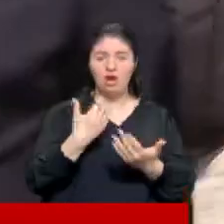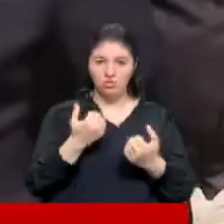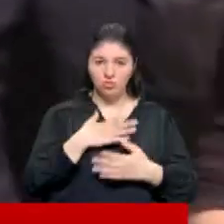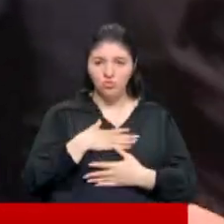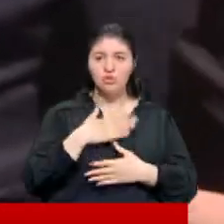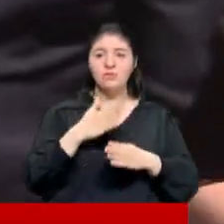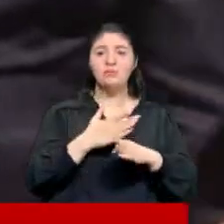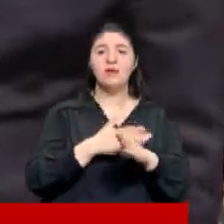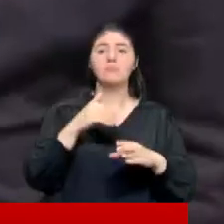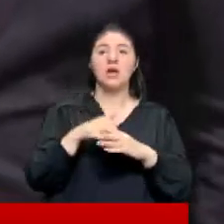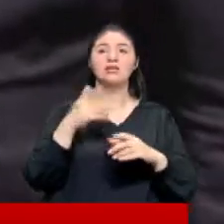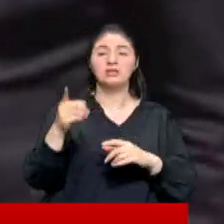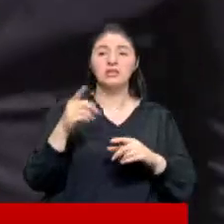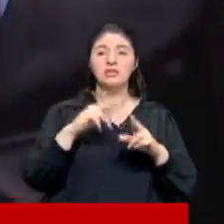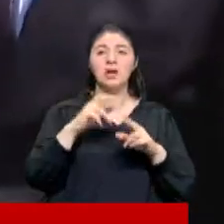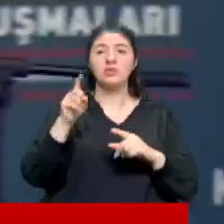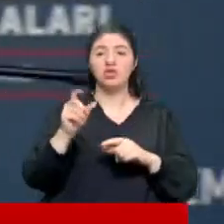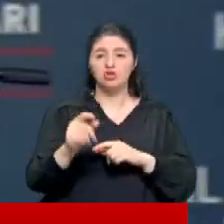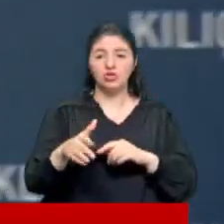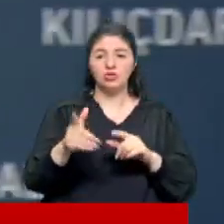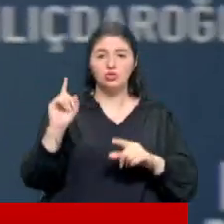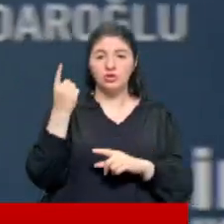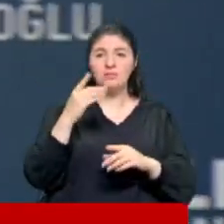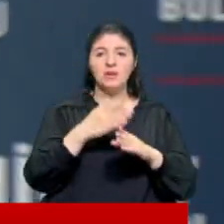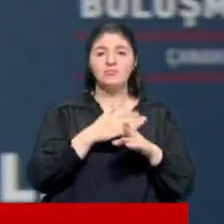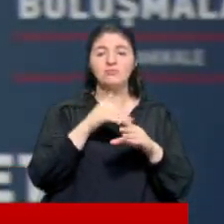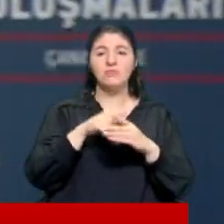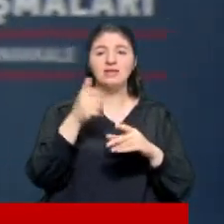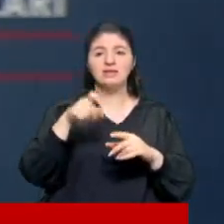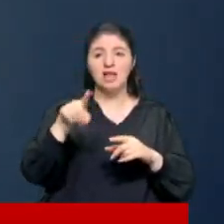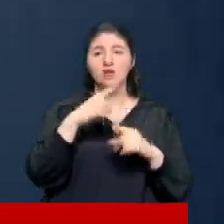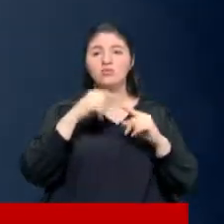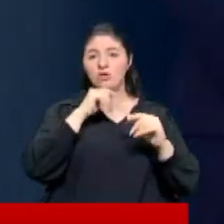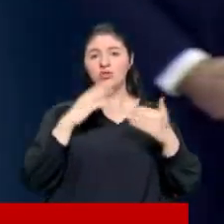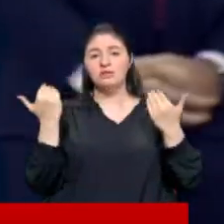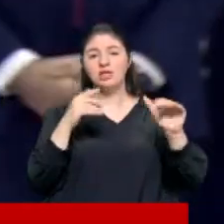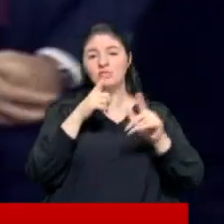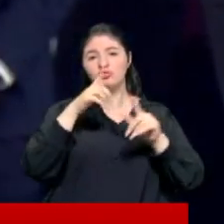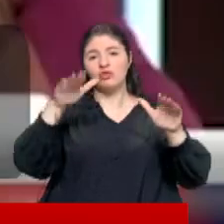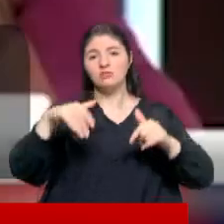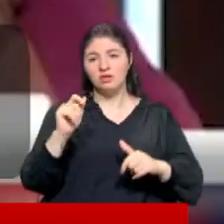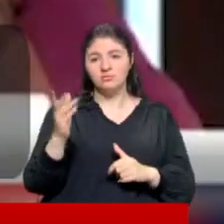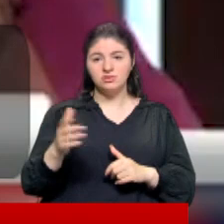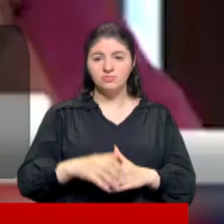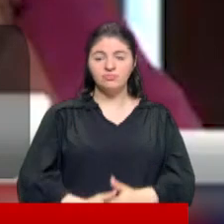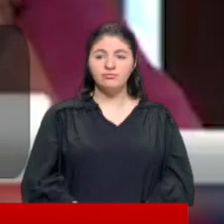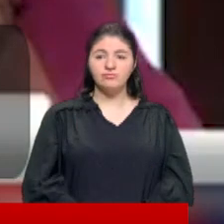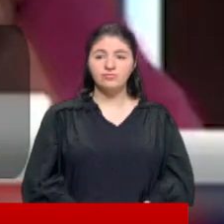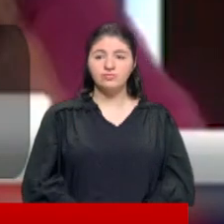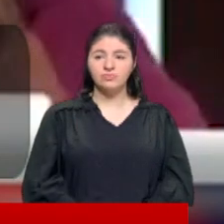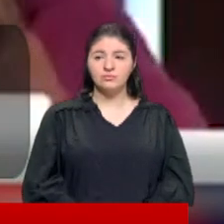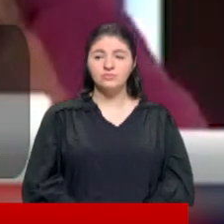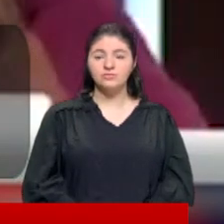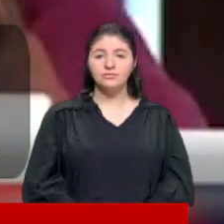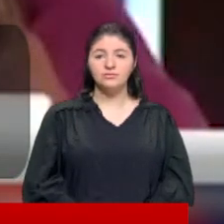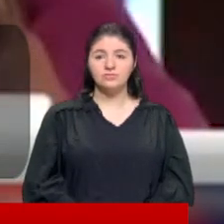alıyoruz. Memleket Partisi Kemalpaşa ilçe yönetimi memleket partililere Kılıçdaroğlu'nu destekleme çağrısı da yaptı. İlk turda bu iş biter diye ümit ediyoruz.